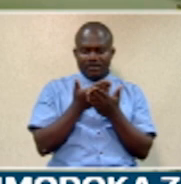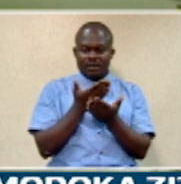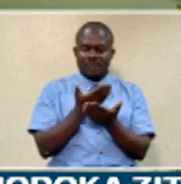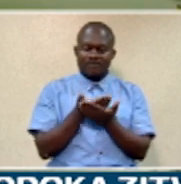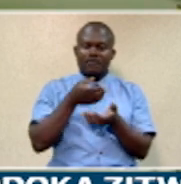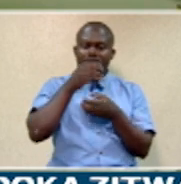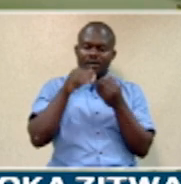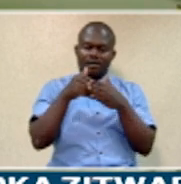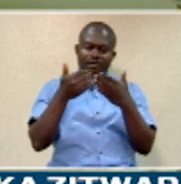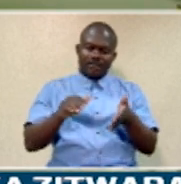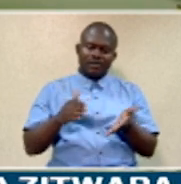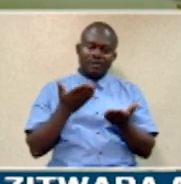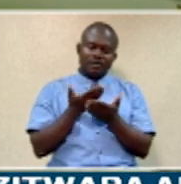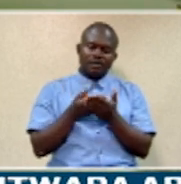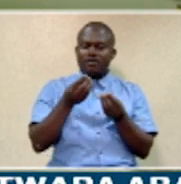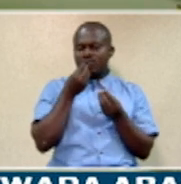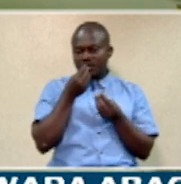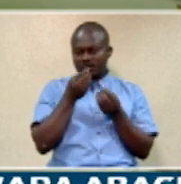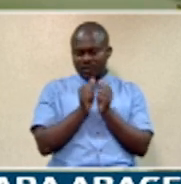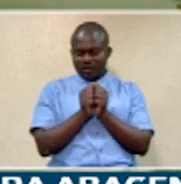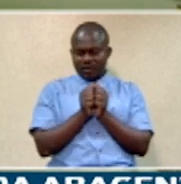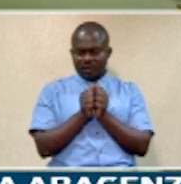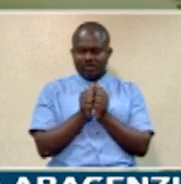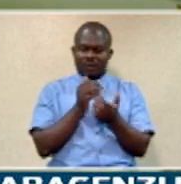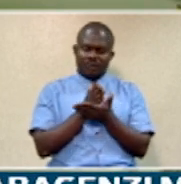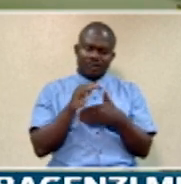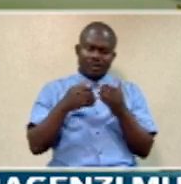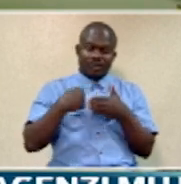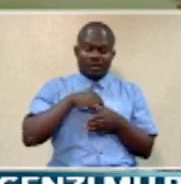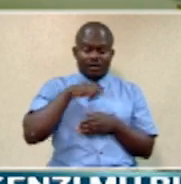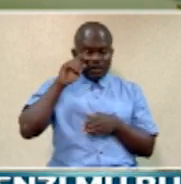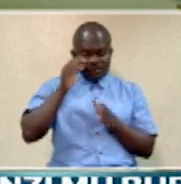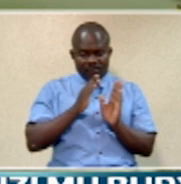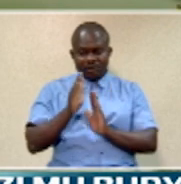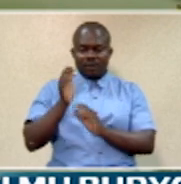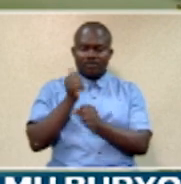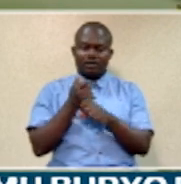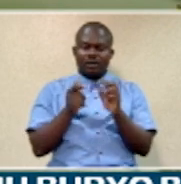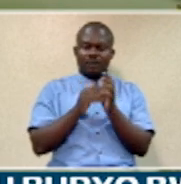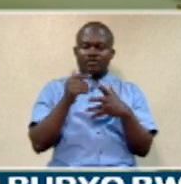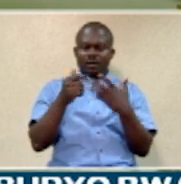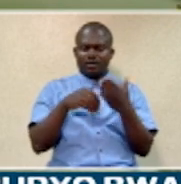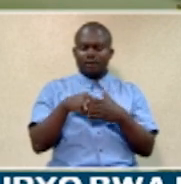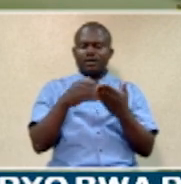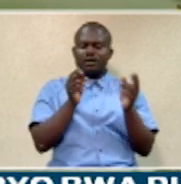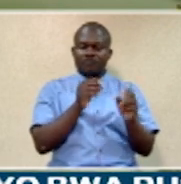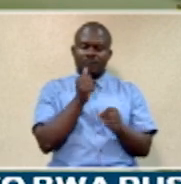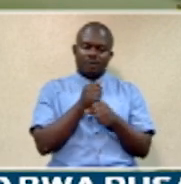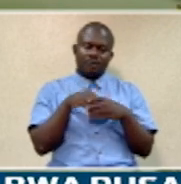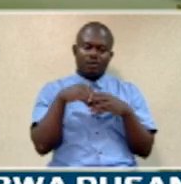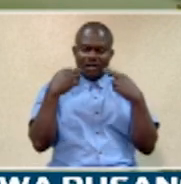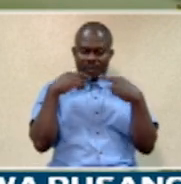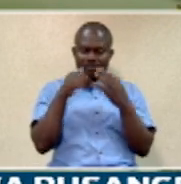kunywa amaze no gusaba amafunguro nuko tubiteganya kubikora kandi ni ibintu byarisanzwe bikorwa mu ma restaurant na